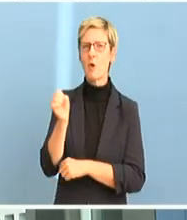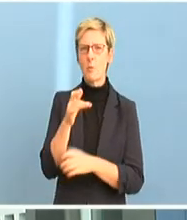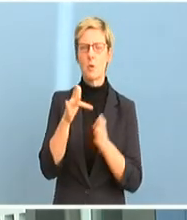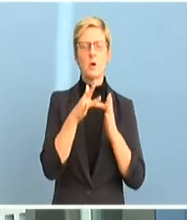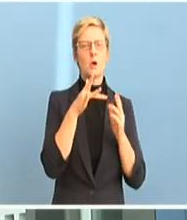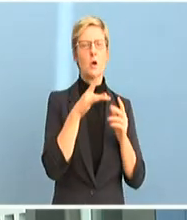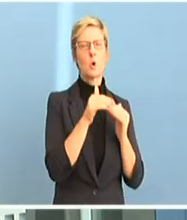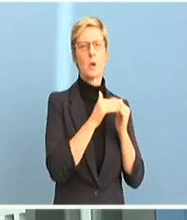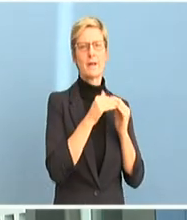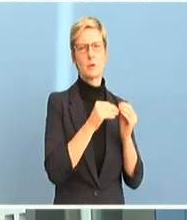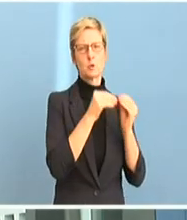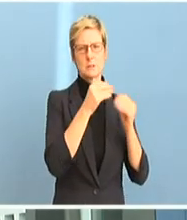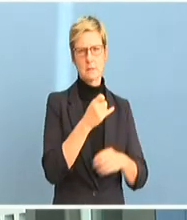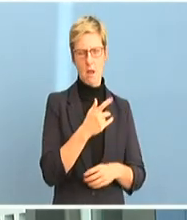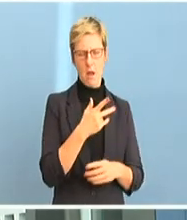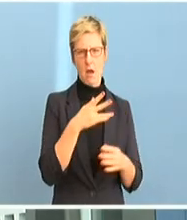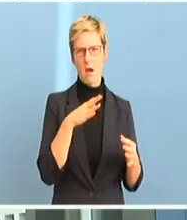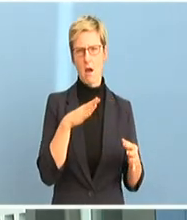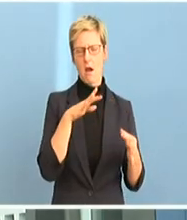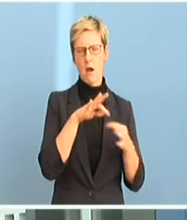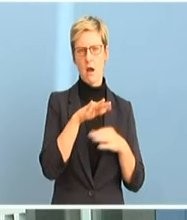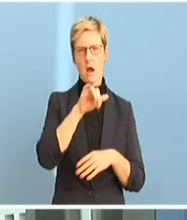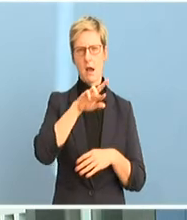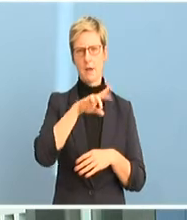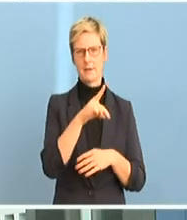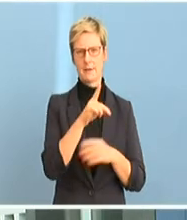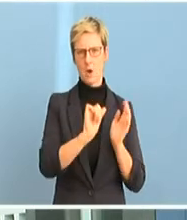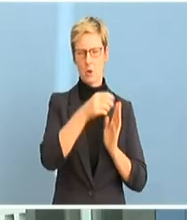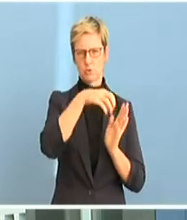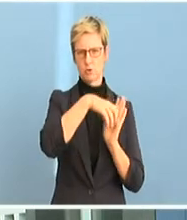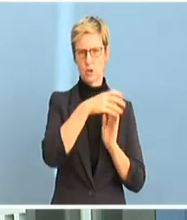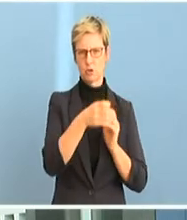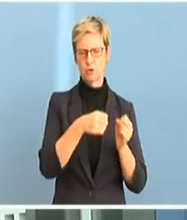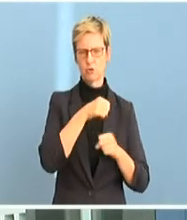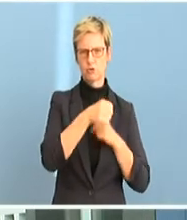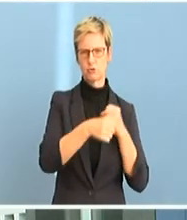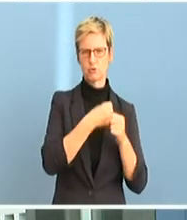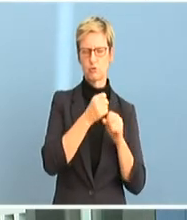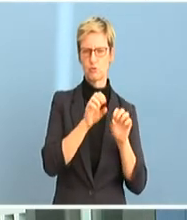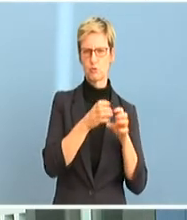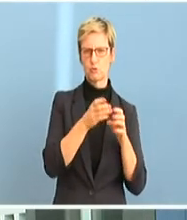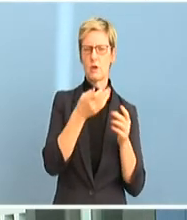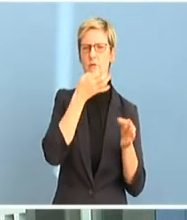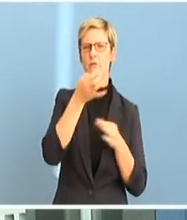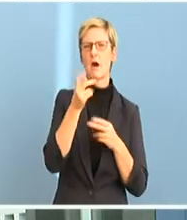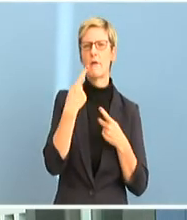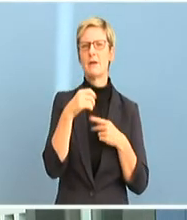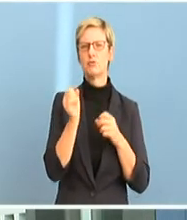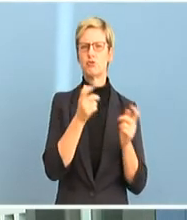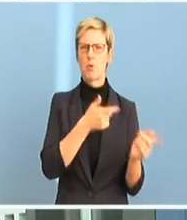Küstner aus dem ARD-Hauptstadtstudio hat eine Frage zum Sturmgewehr.